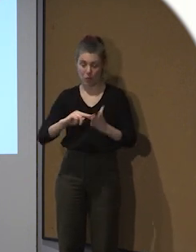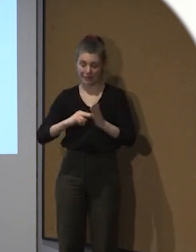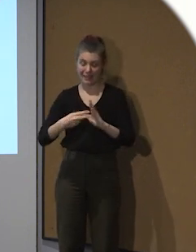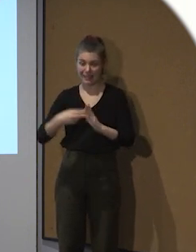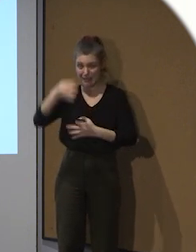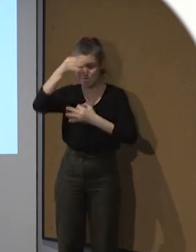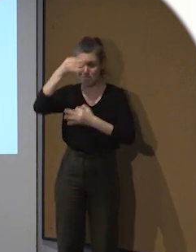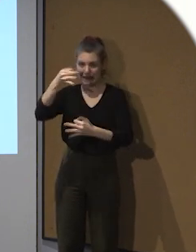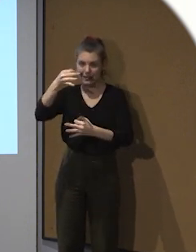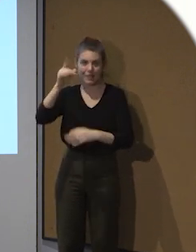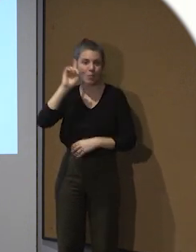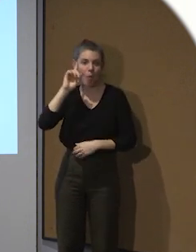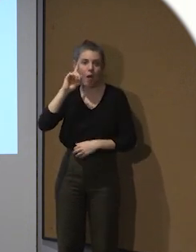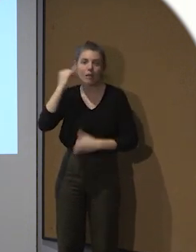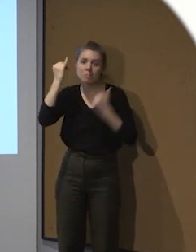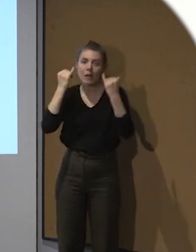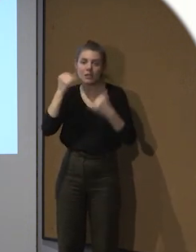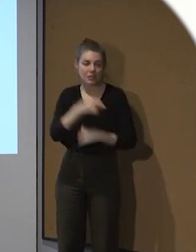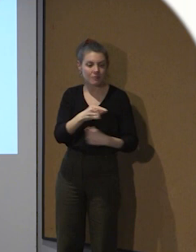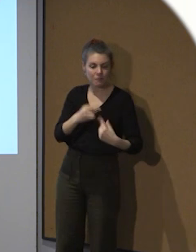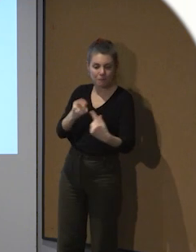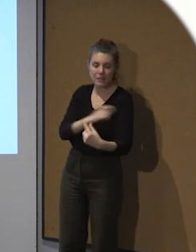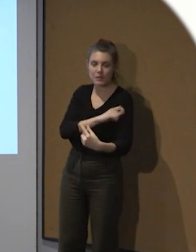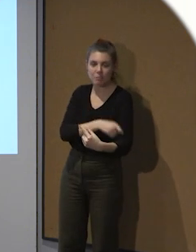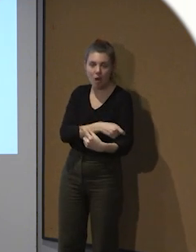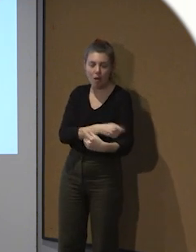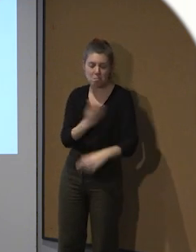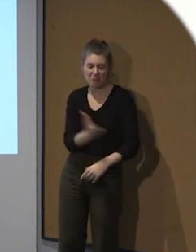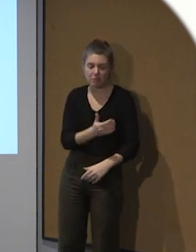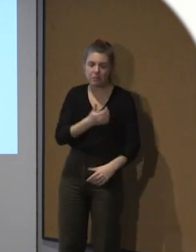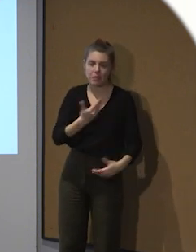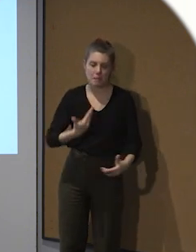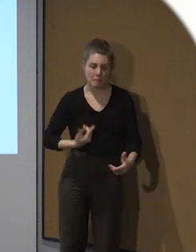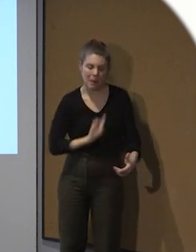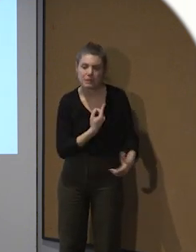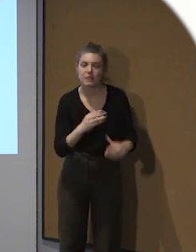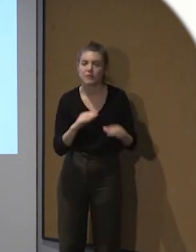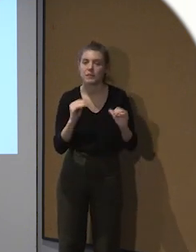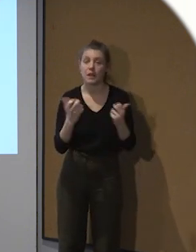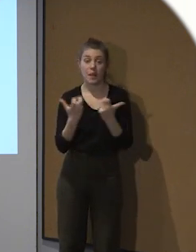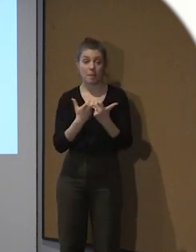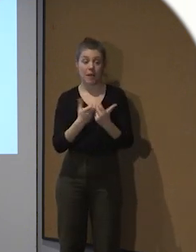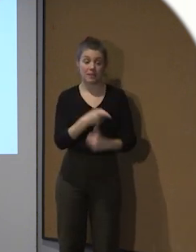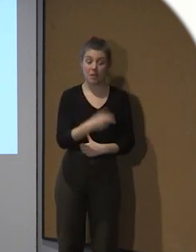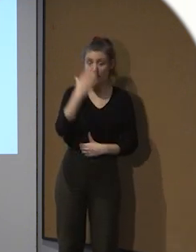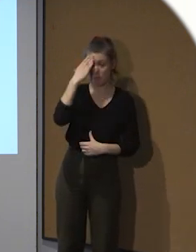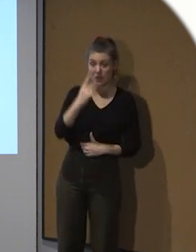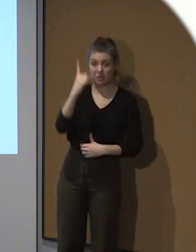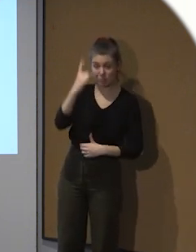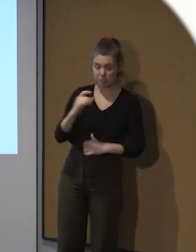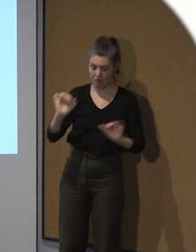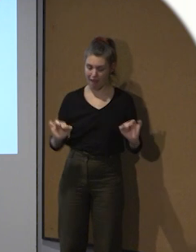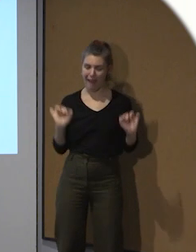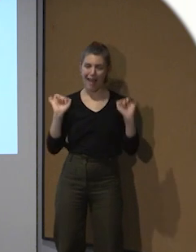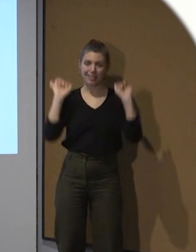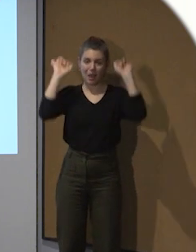le risque de blessure. Par exemple, sur de l'haltérophilie, on sait que si on a une attitude de rachis, ce qu'on